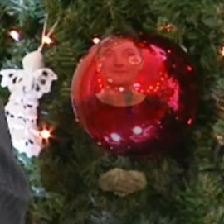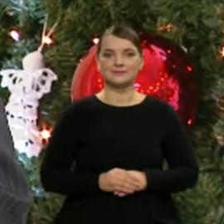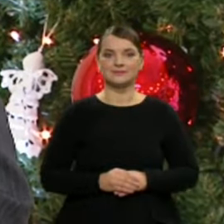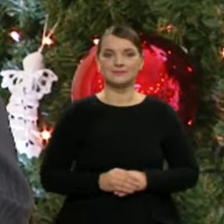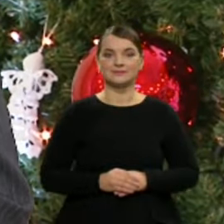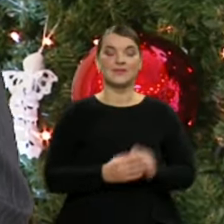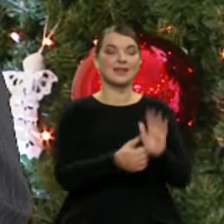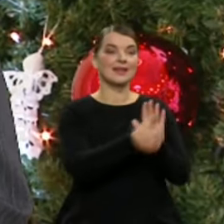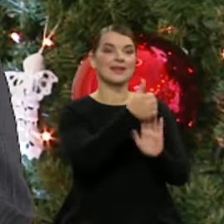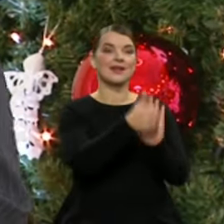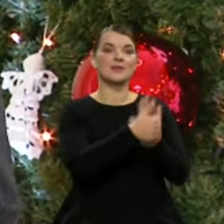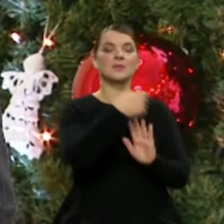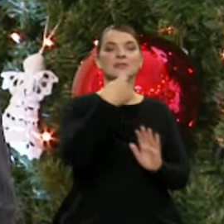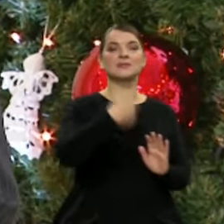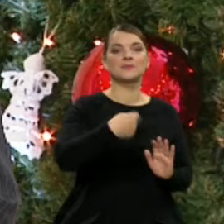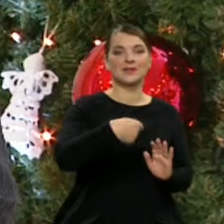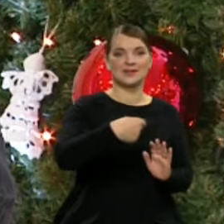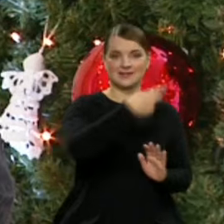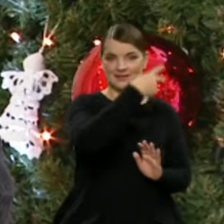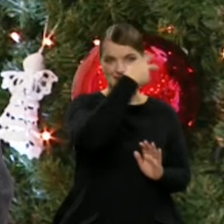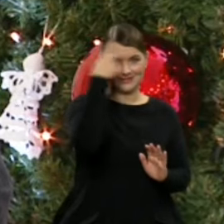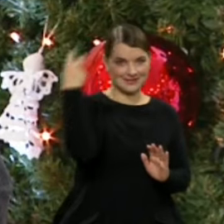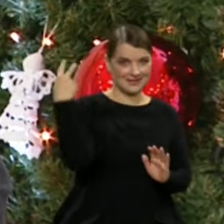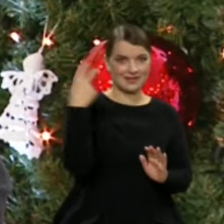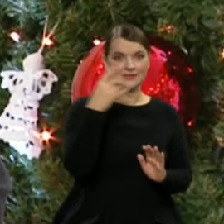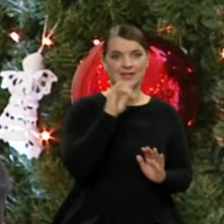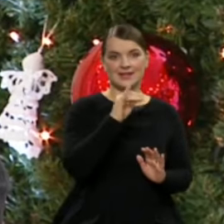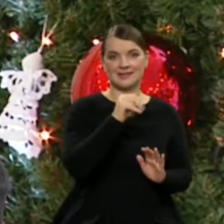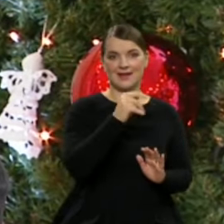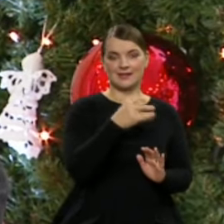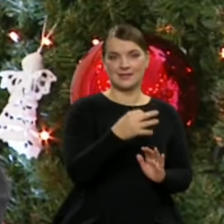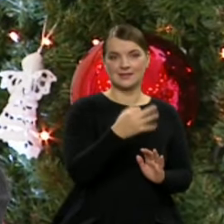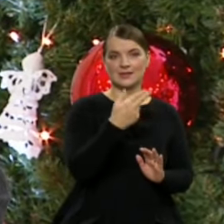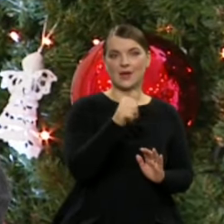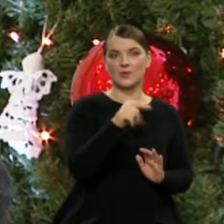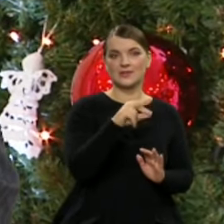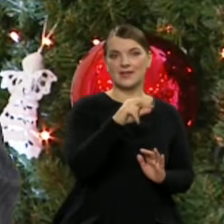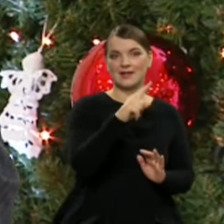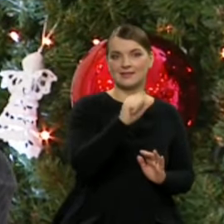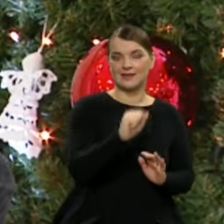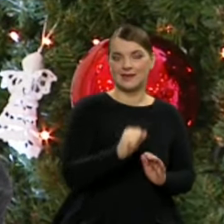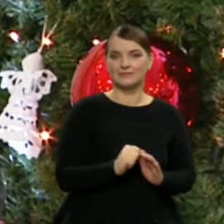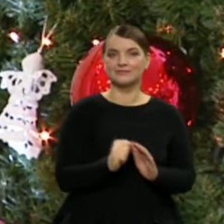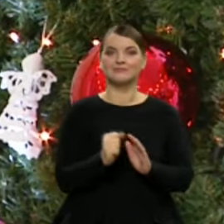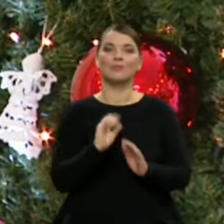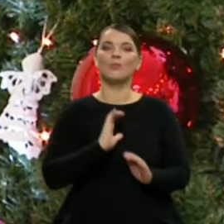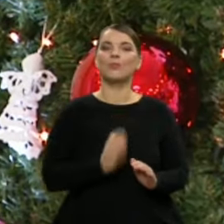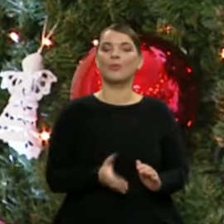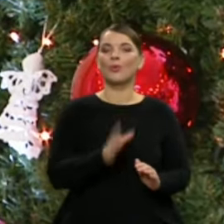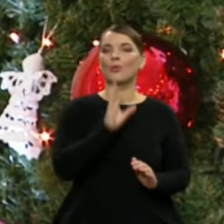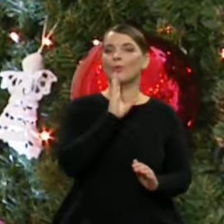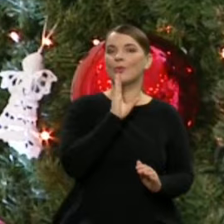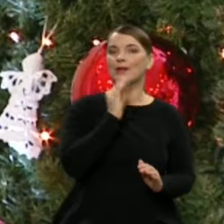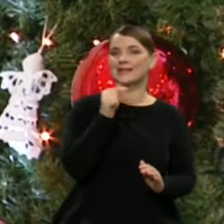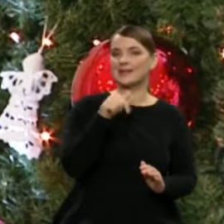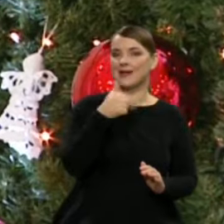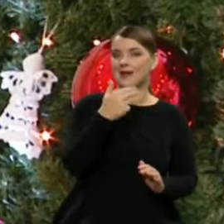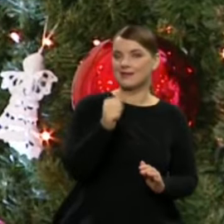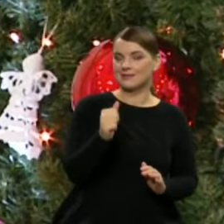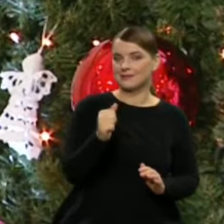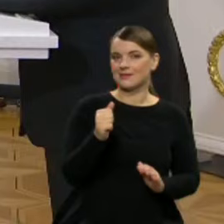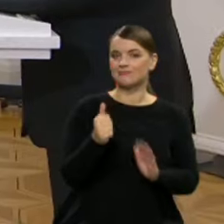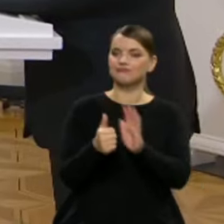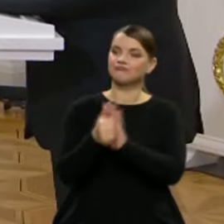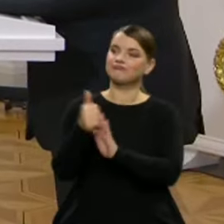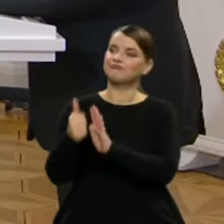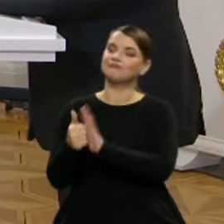Jūsų ekscelencija, Lietuvos prezidentė Gitanė Nausėda. Ponė Diana, garbus šių